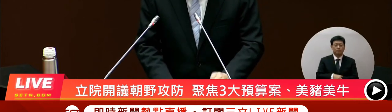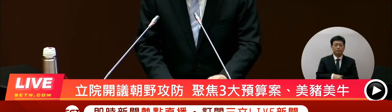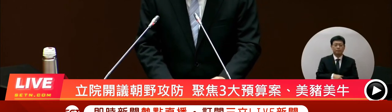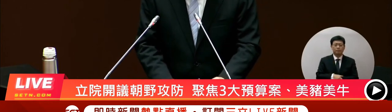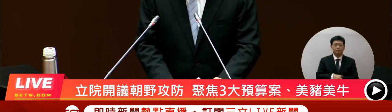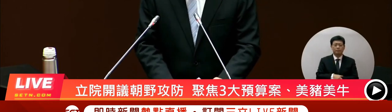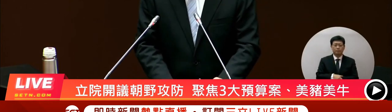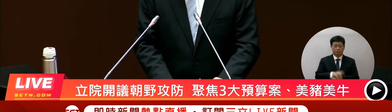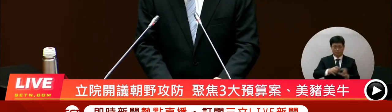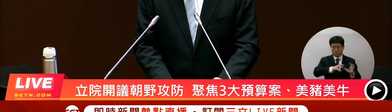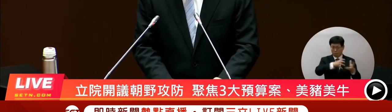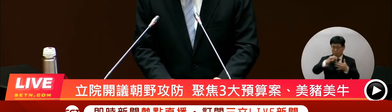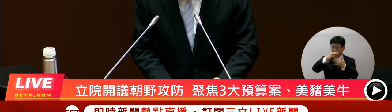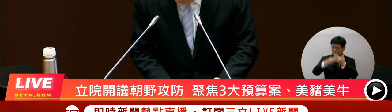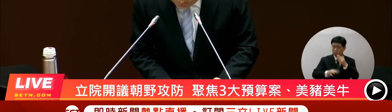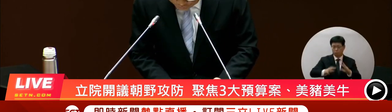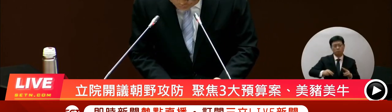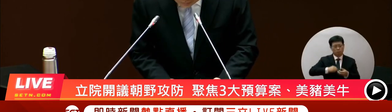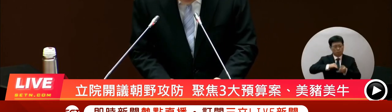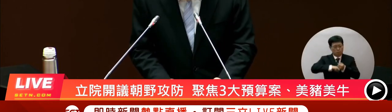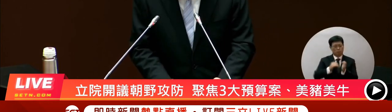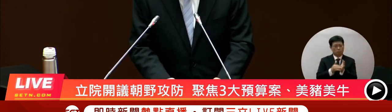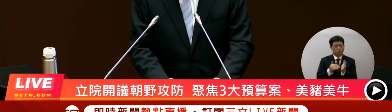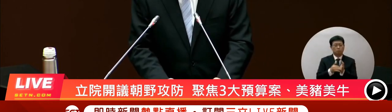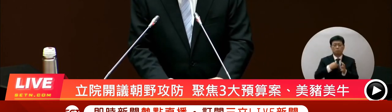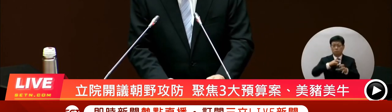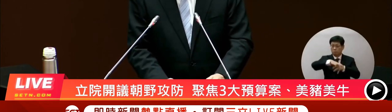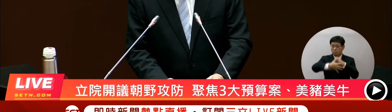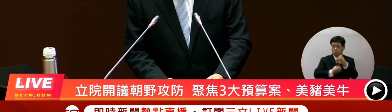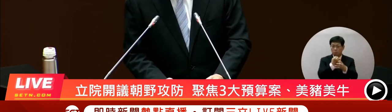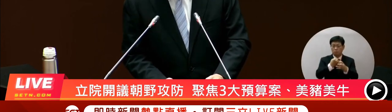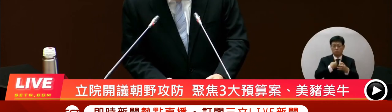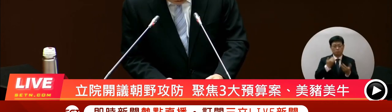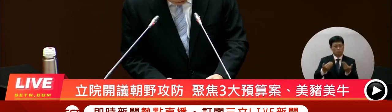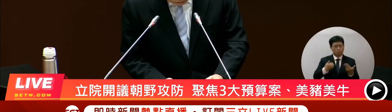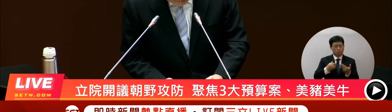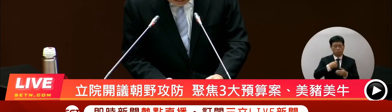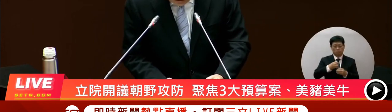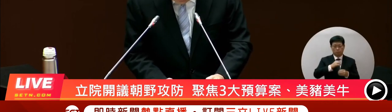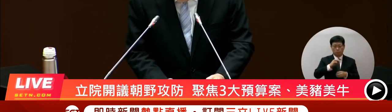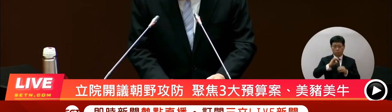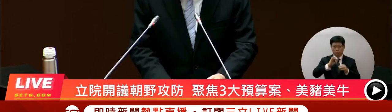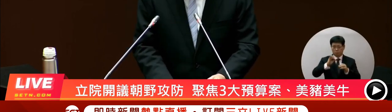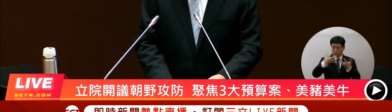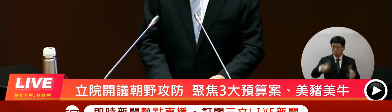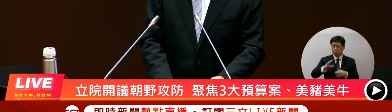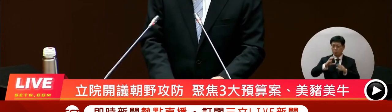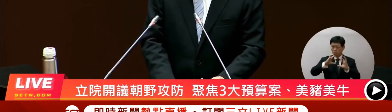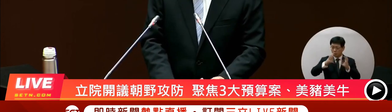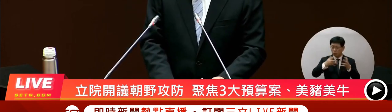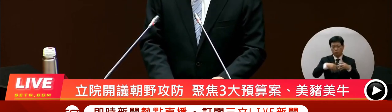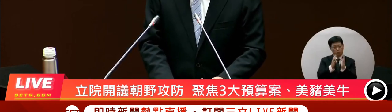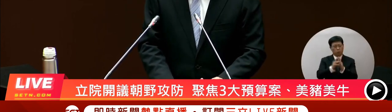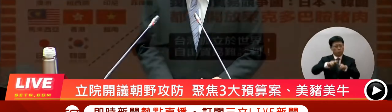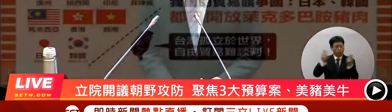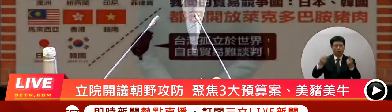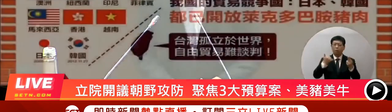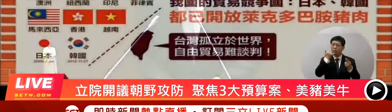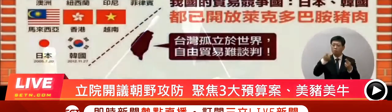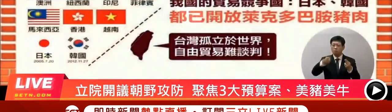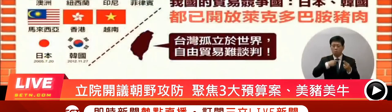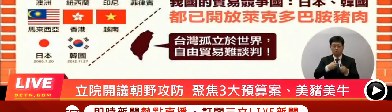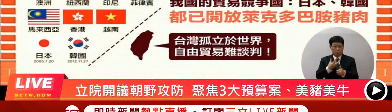于国际标准已经制定，全球有100多个国家都已经开放含莱克